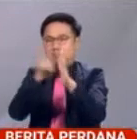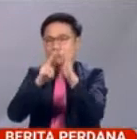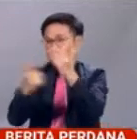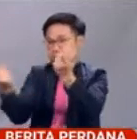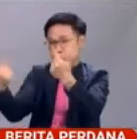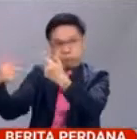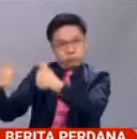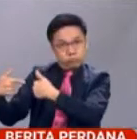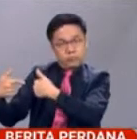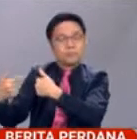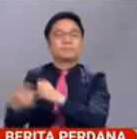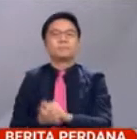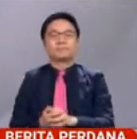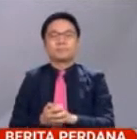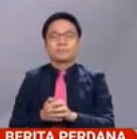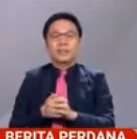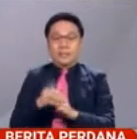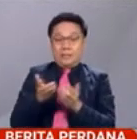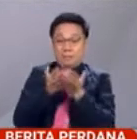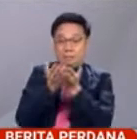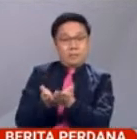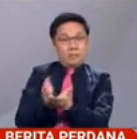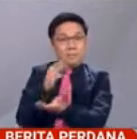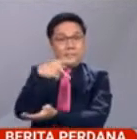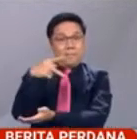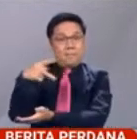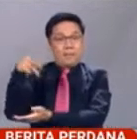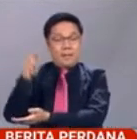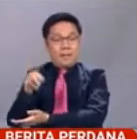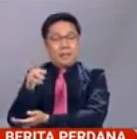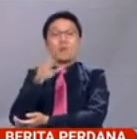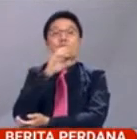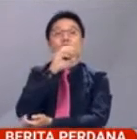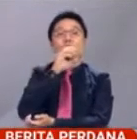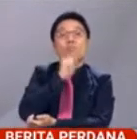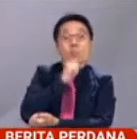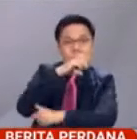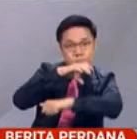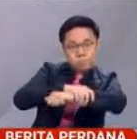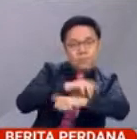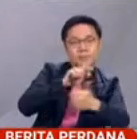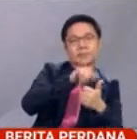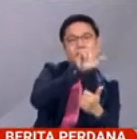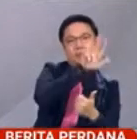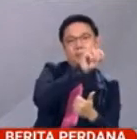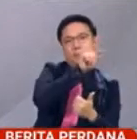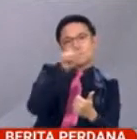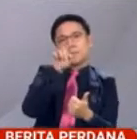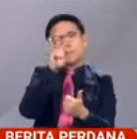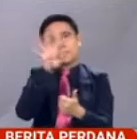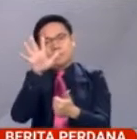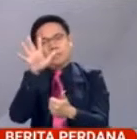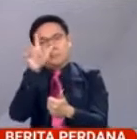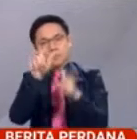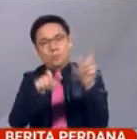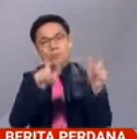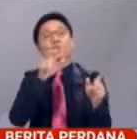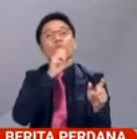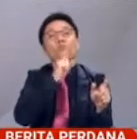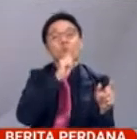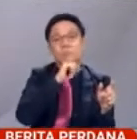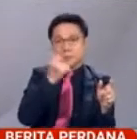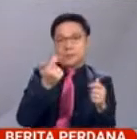Seorang anggota pasukan polis Marin PPM berusia 30 hingga 48 tahun hasil operasi berterusan